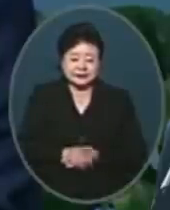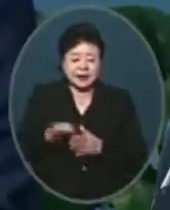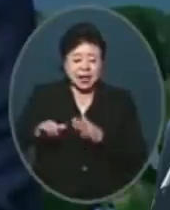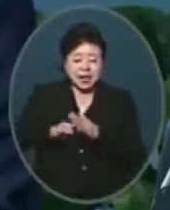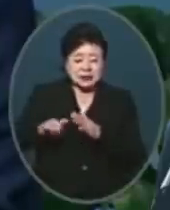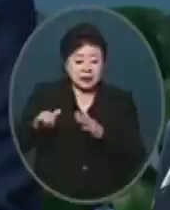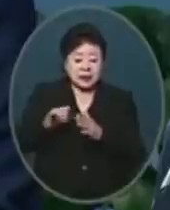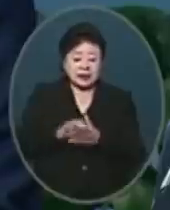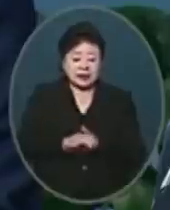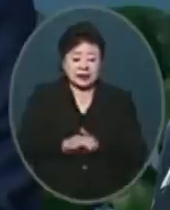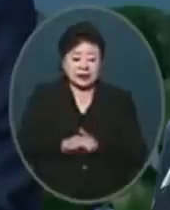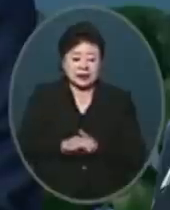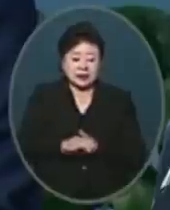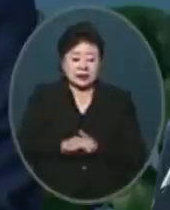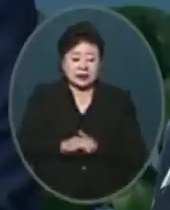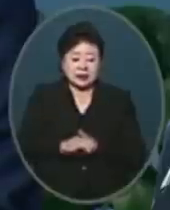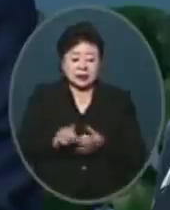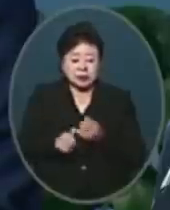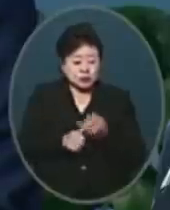가정의 주부가